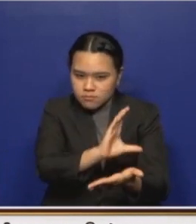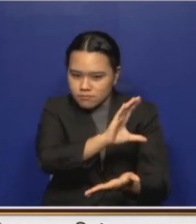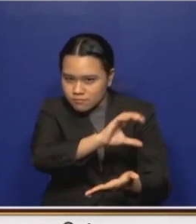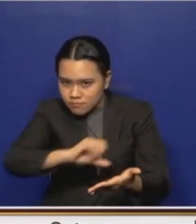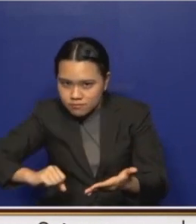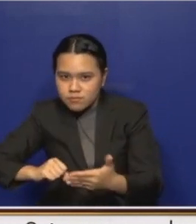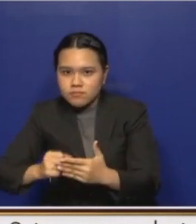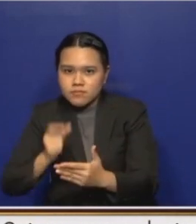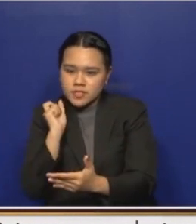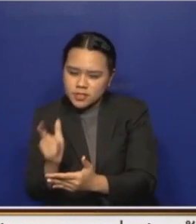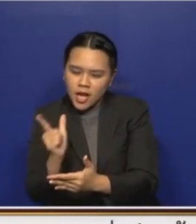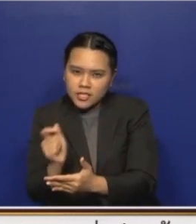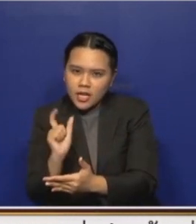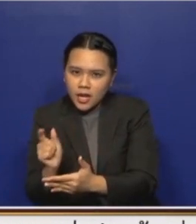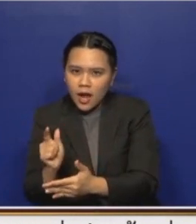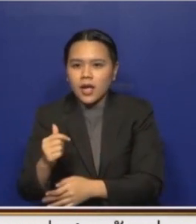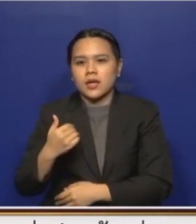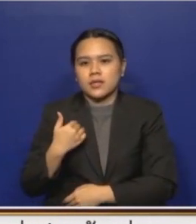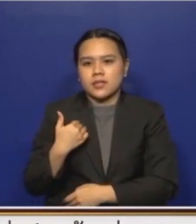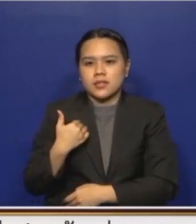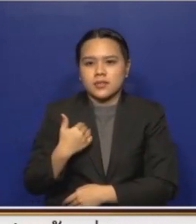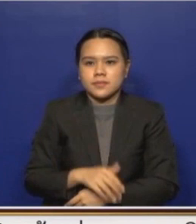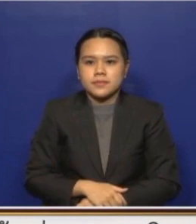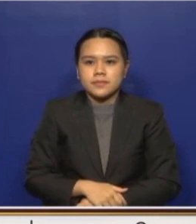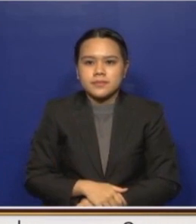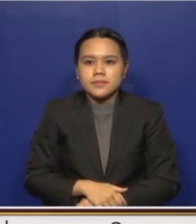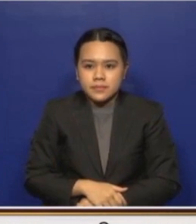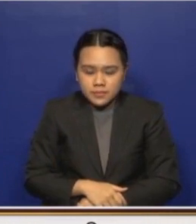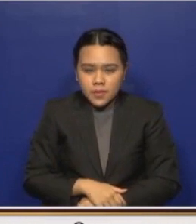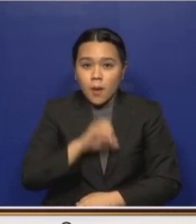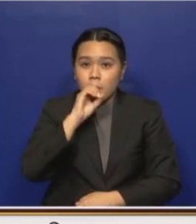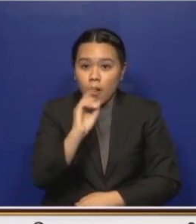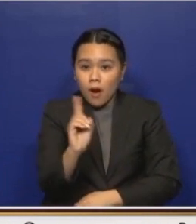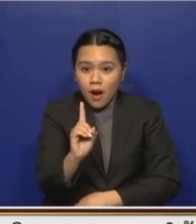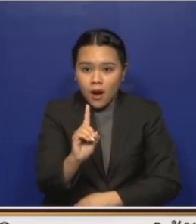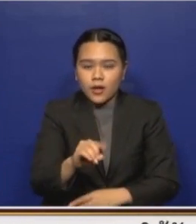ฝีมือรัฐบาลจึงจะแก้ได้ไปดูแผ่นต่อไปครับ